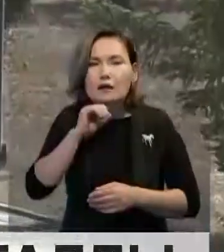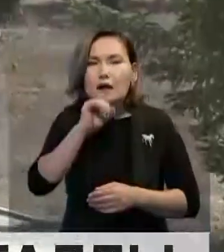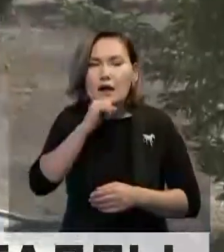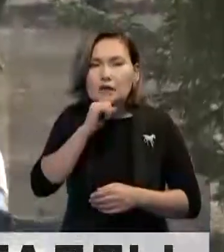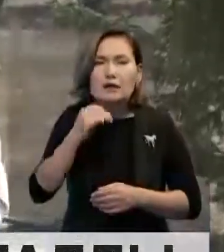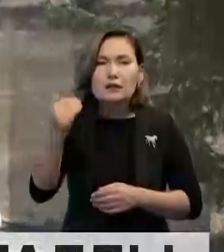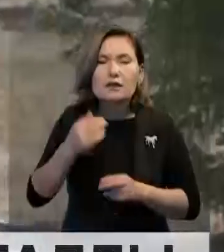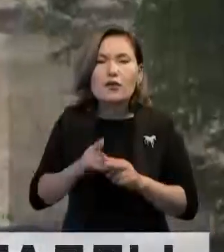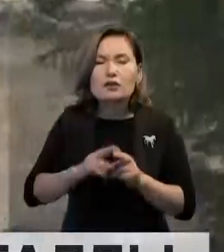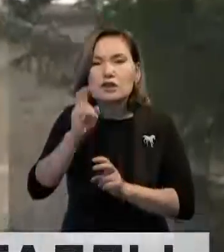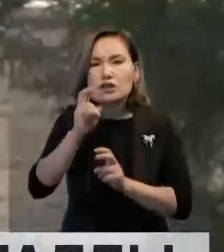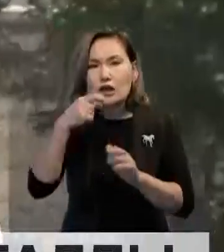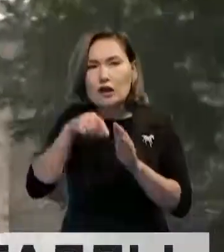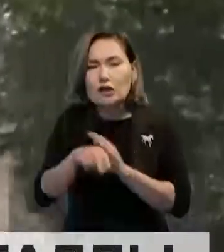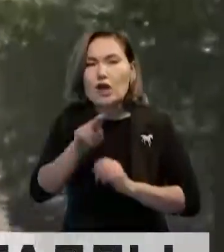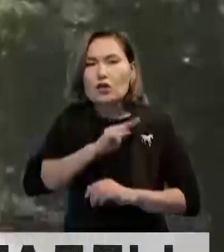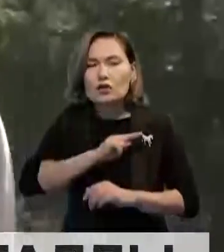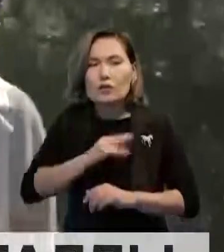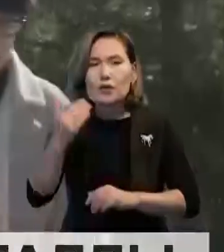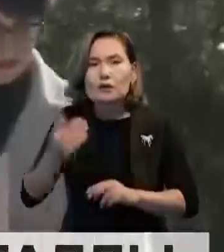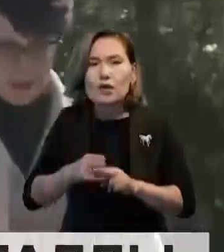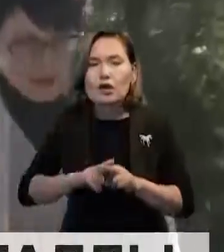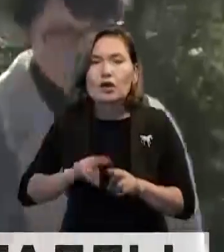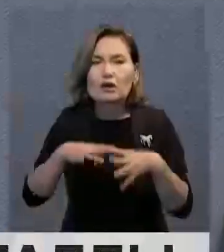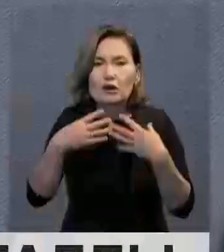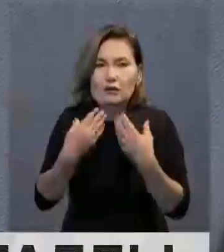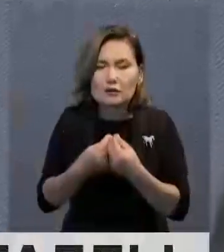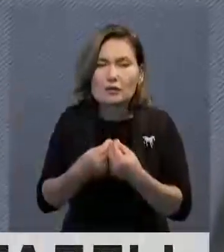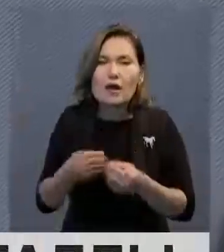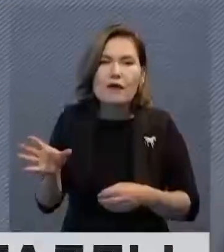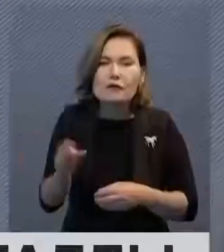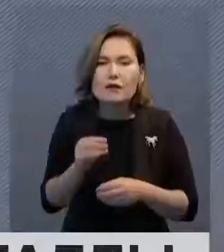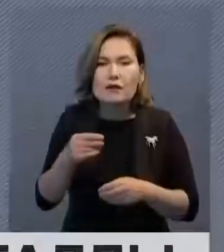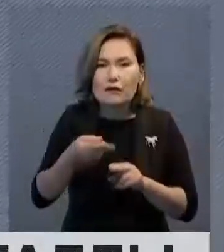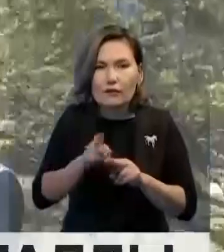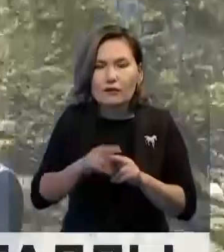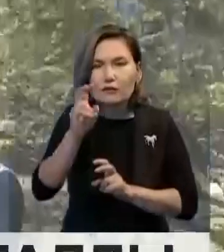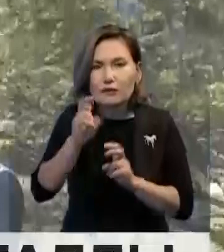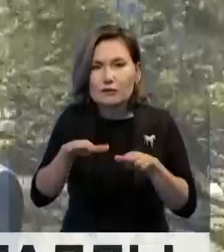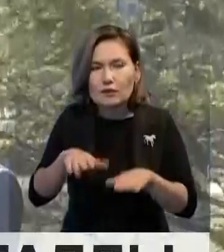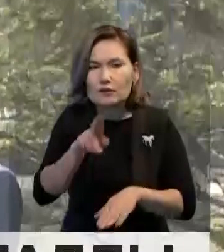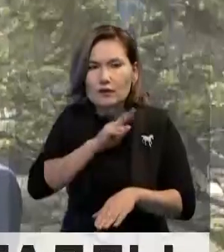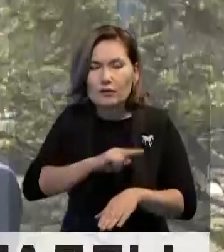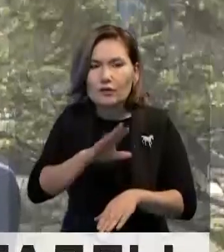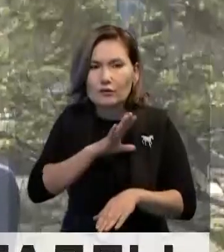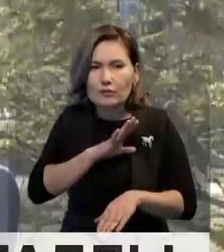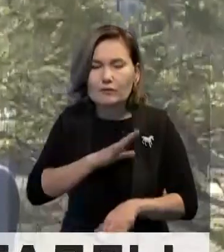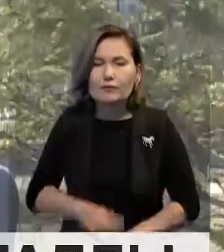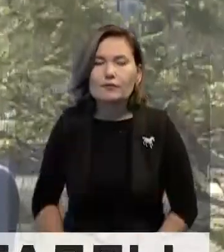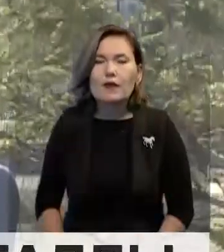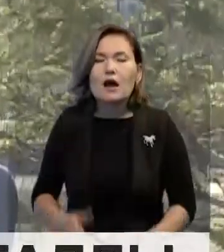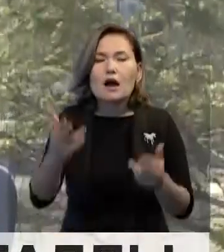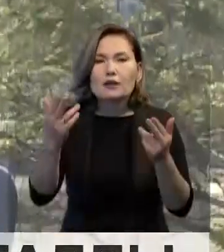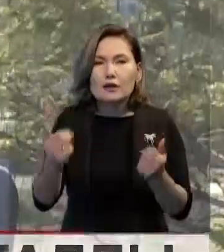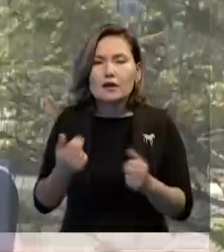еткен. Бүгінде әулеттің жалпы жұмыс өтілі 130 жылдан асыпты. Естественно, если будет новое современное оборудование, әрине,